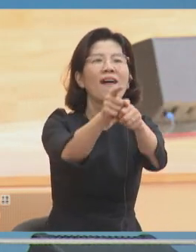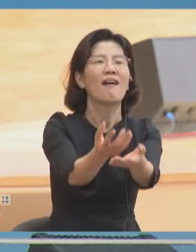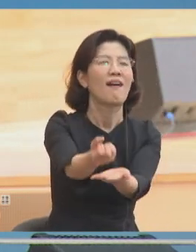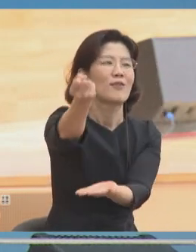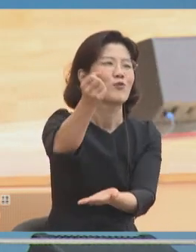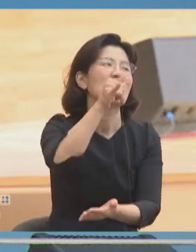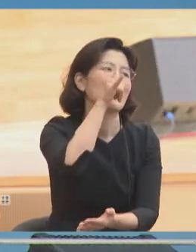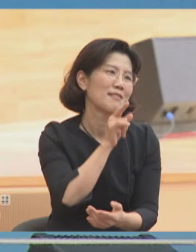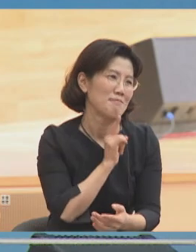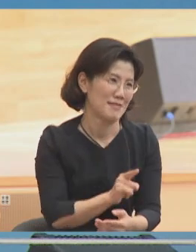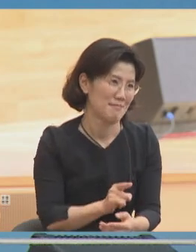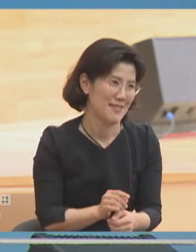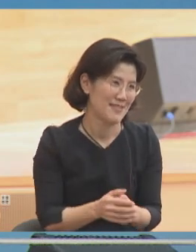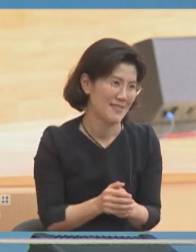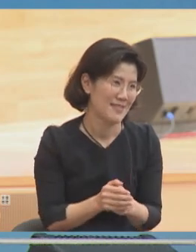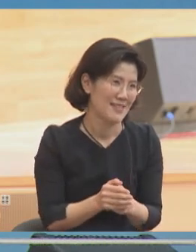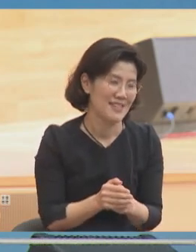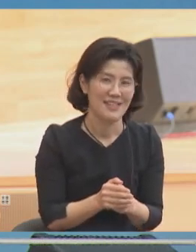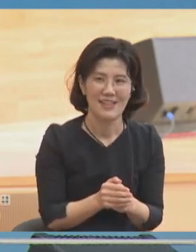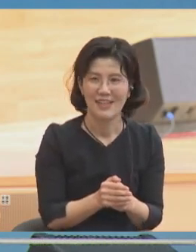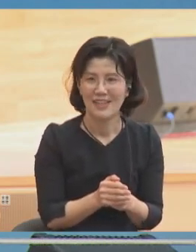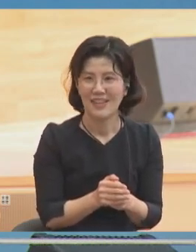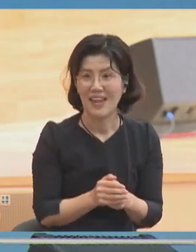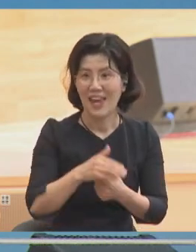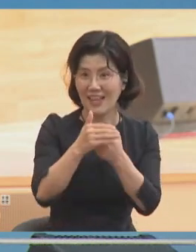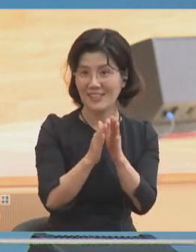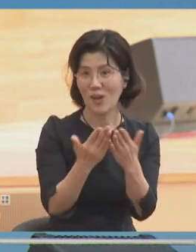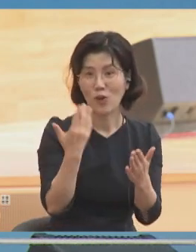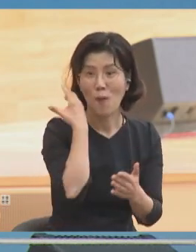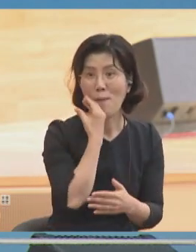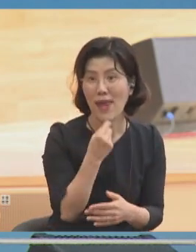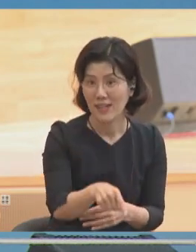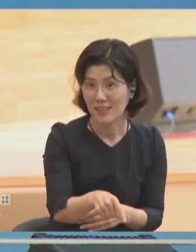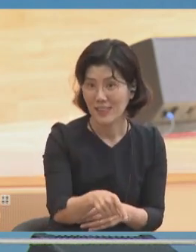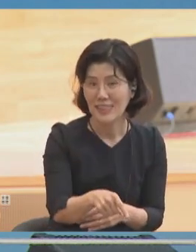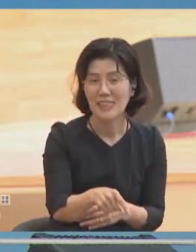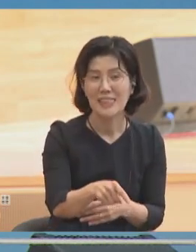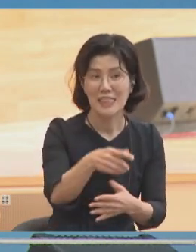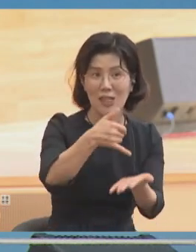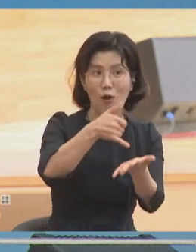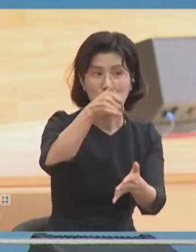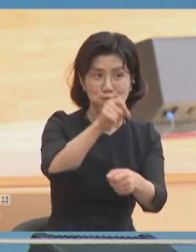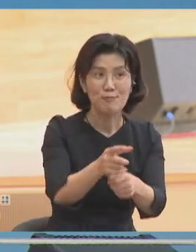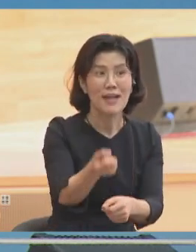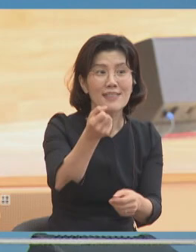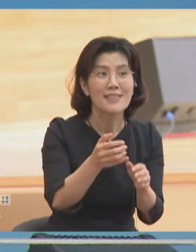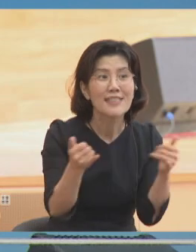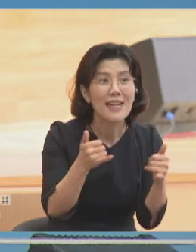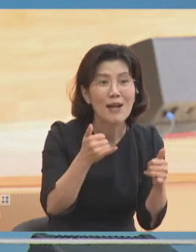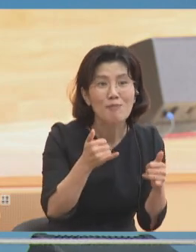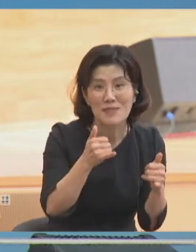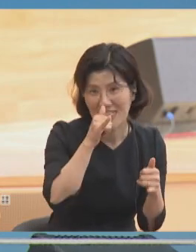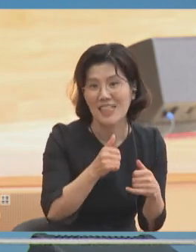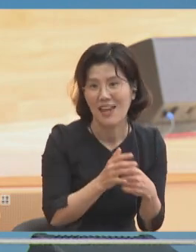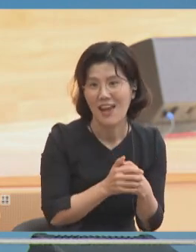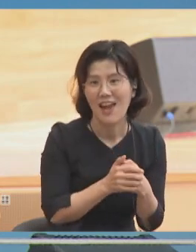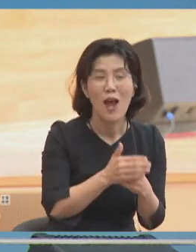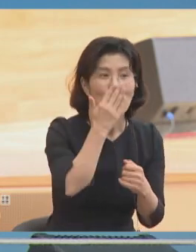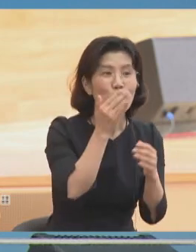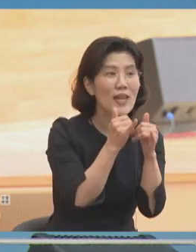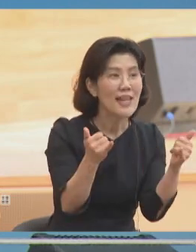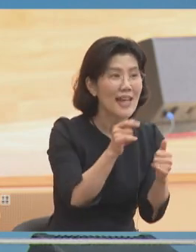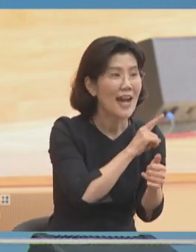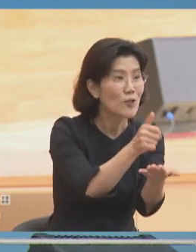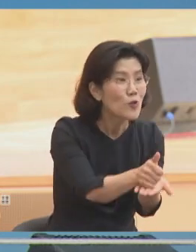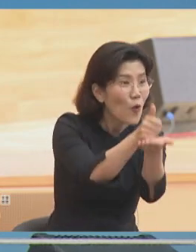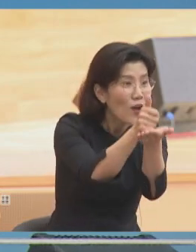해도 과언이 아닙니다 여러분 성경에도 매력적인 성품을 가진 사람이 있습니다 유대인들이 가장 존경하는 성경의